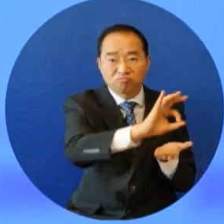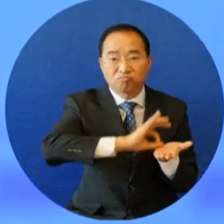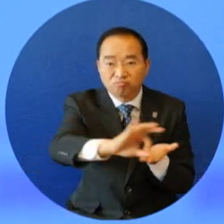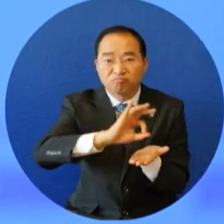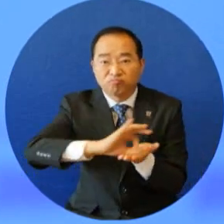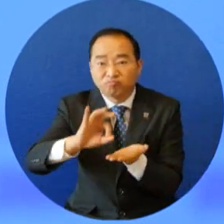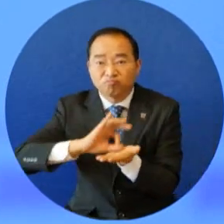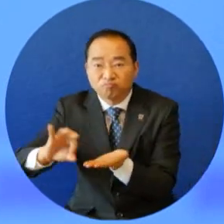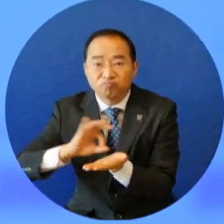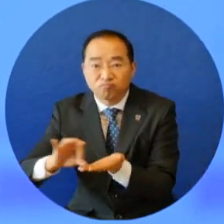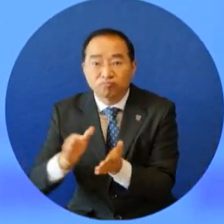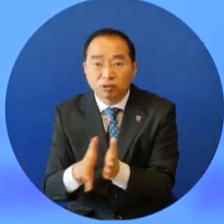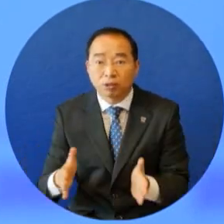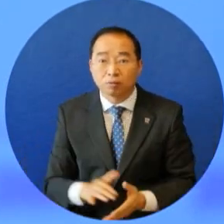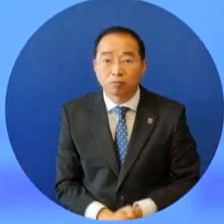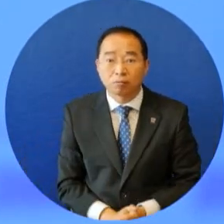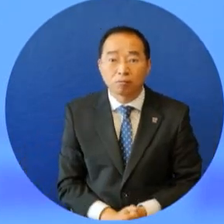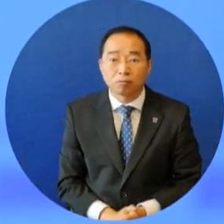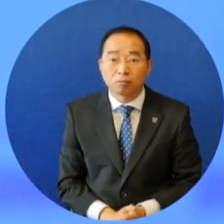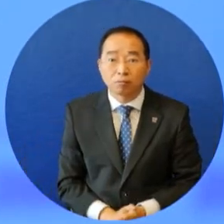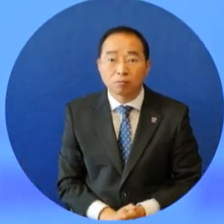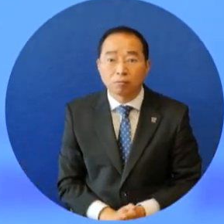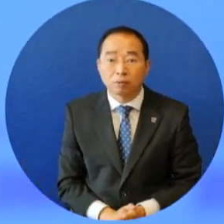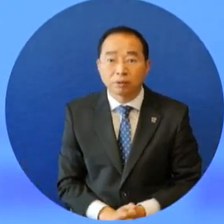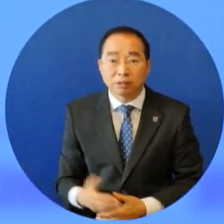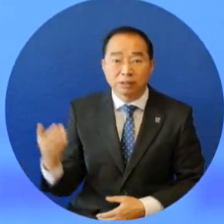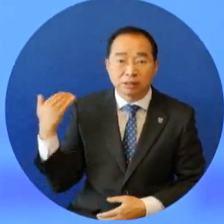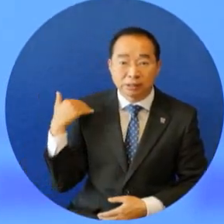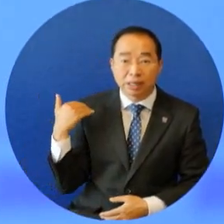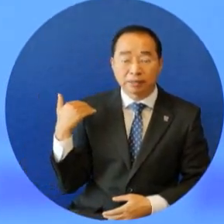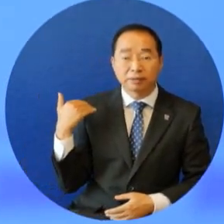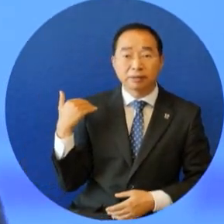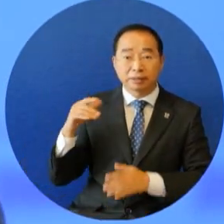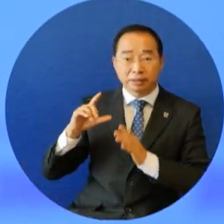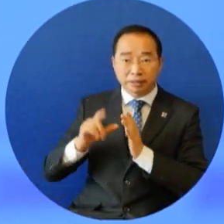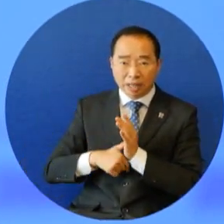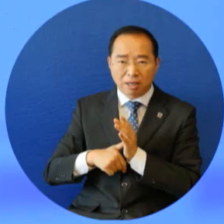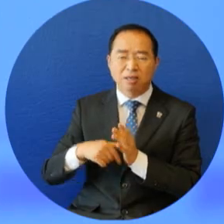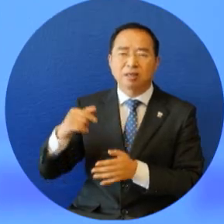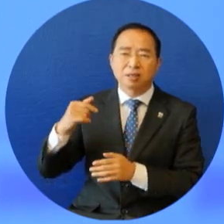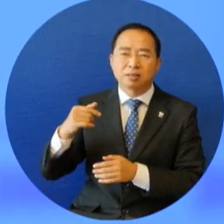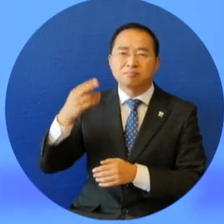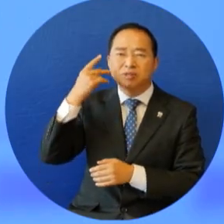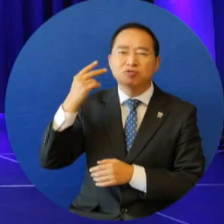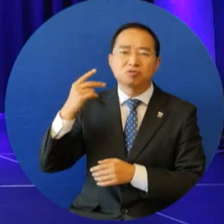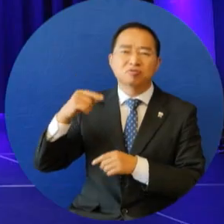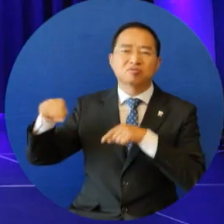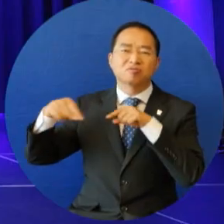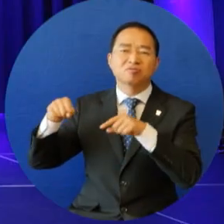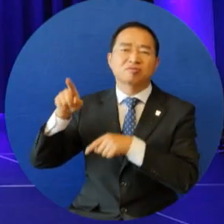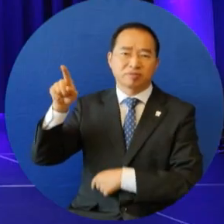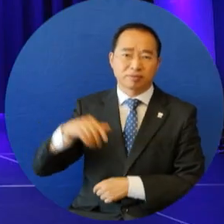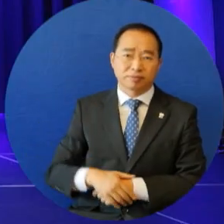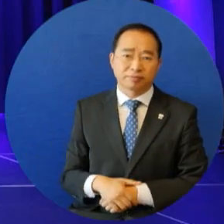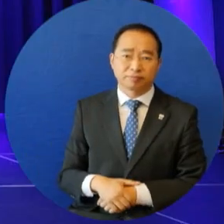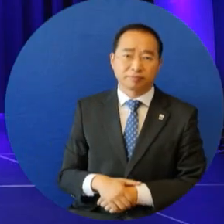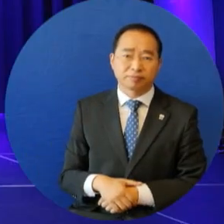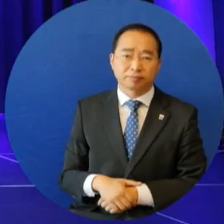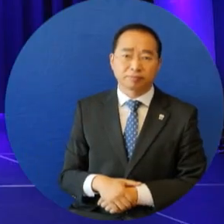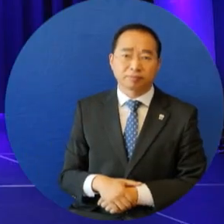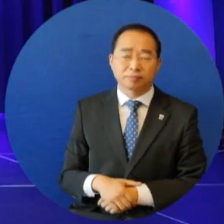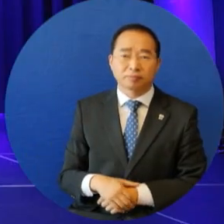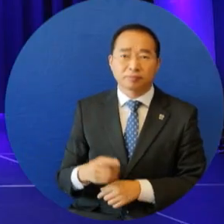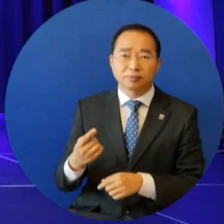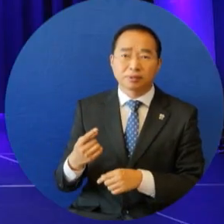것에서 통화를 공급하기 시작합니다. 이게 지난 상반기 미국이 썼던 재정정책이에요. 미국이